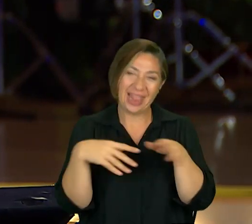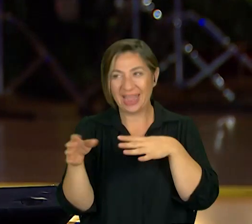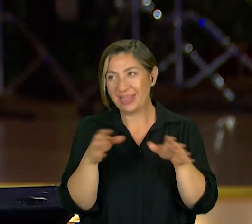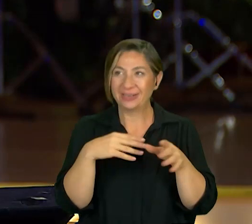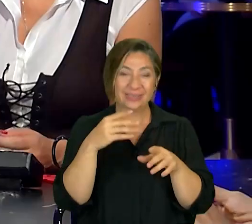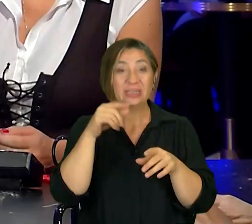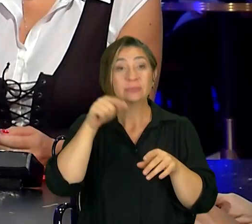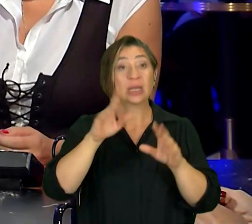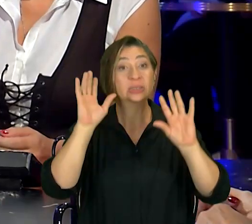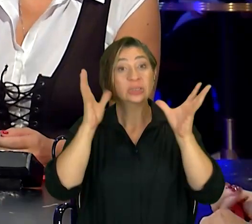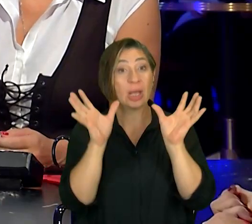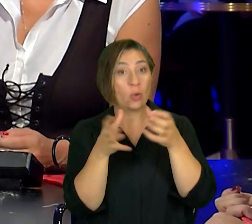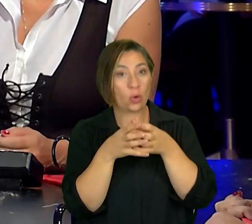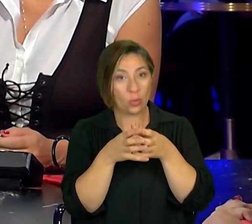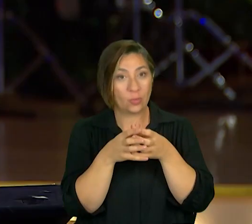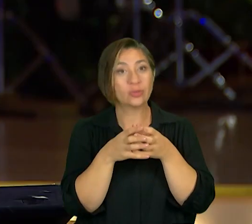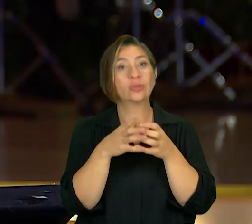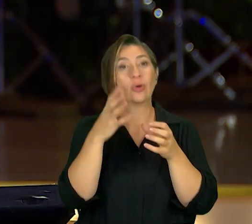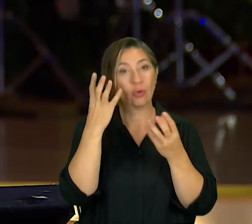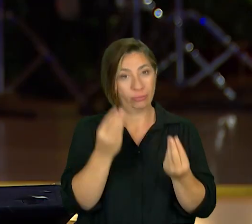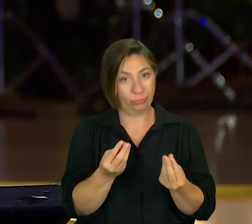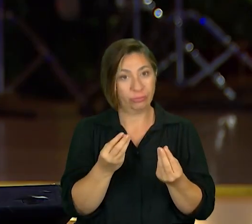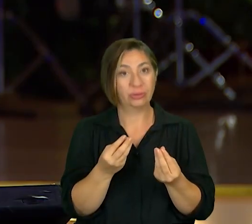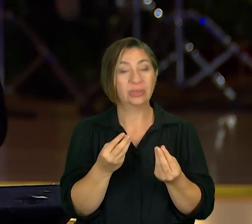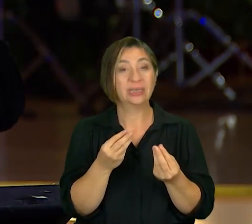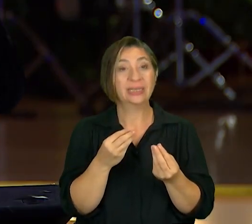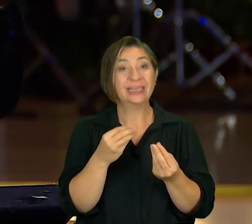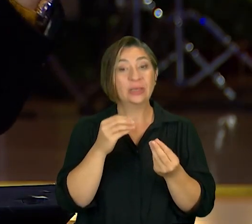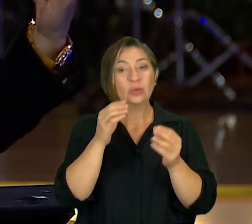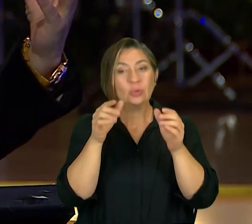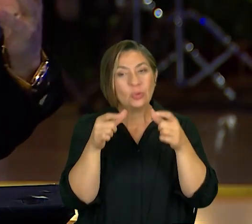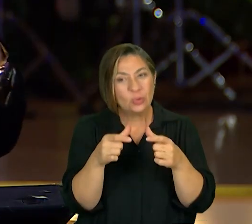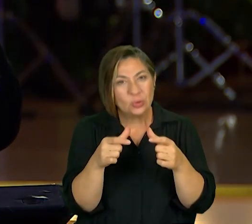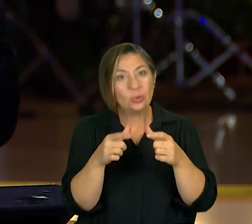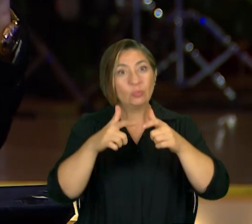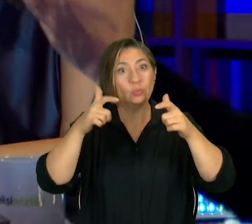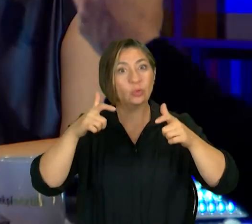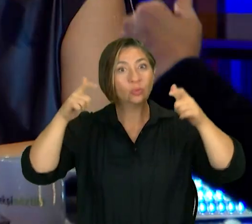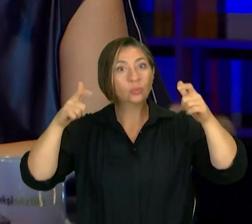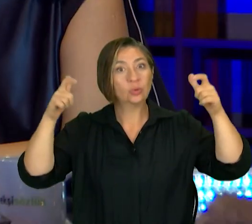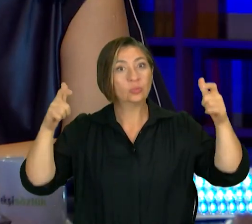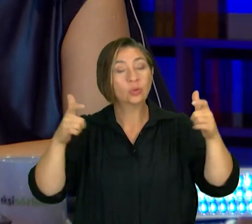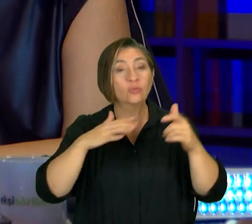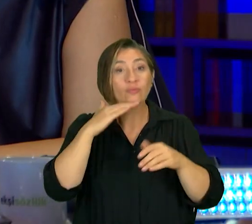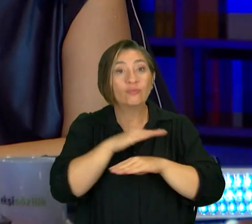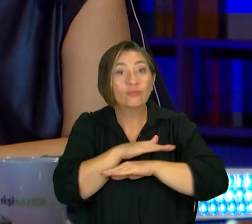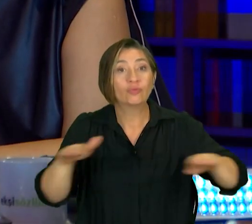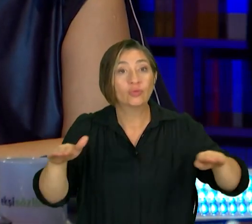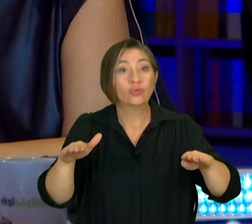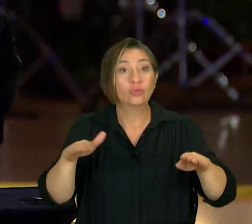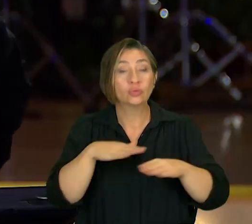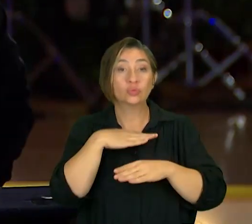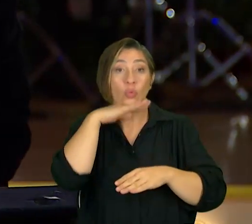formatıydı. Şimdi Çılgınlar Kulübü formatı oldu. Küçük sahnelerden büyük sahnelere tıka basa